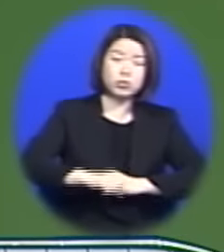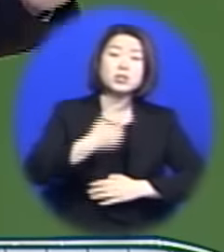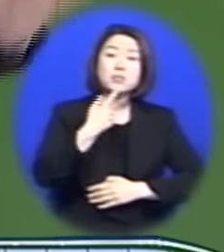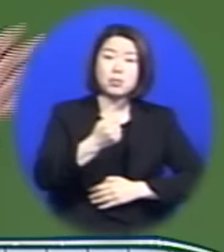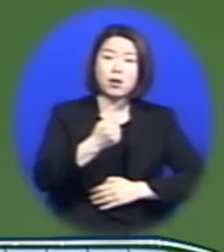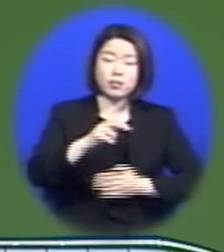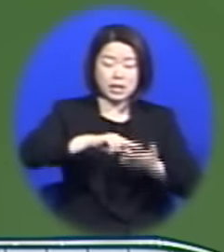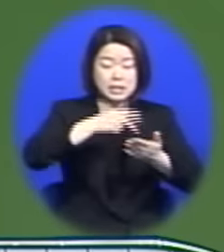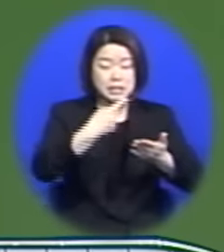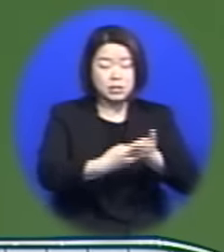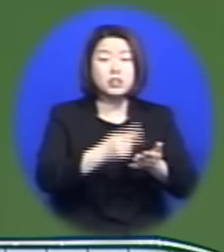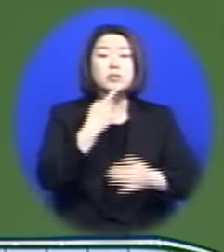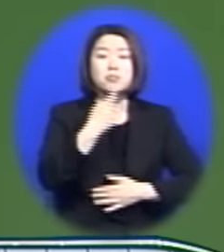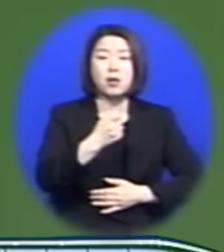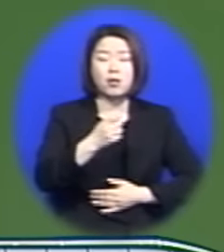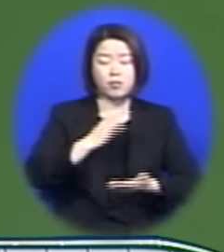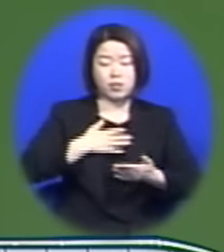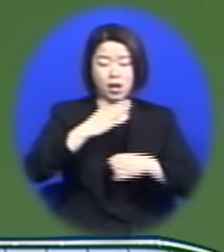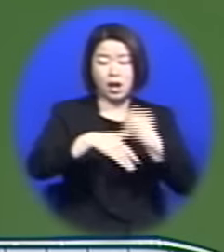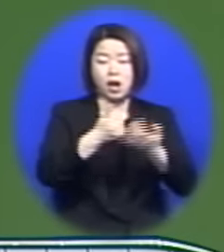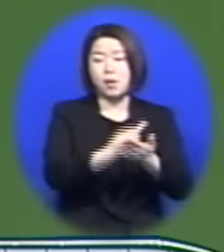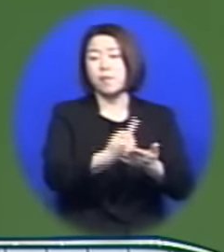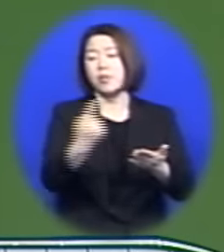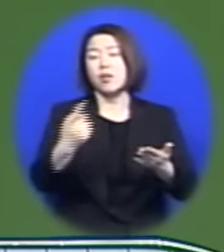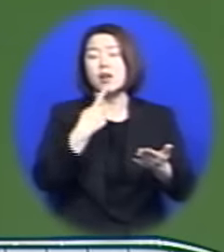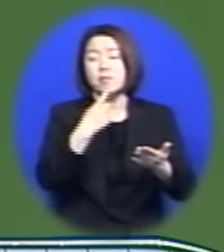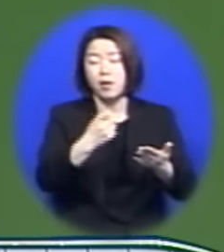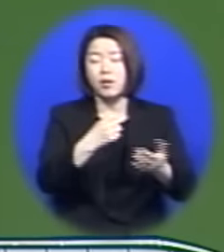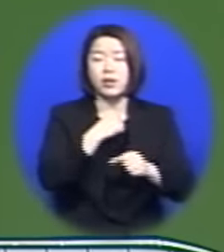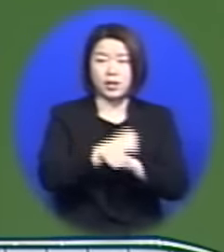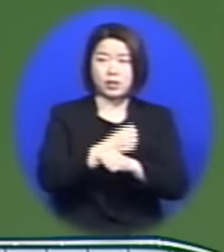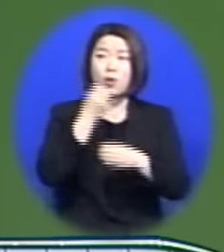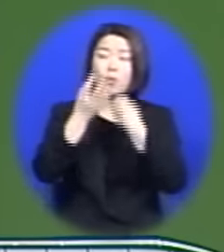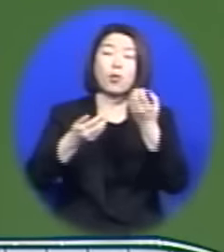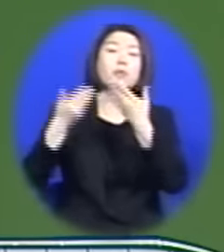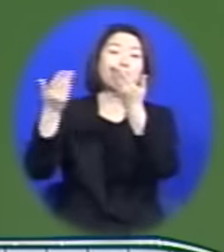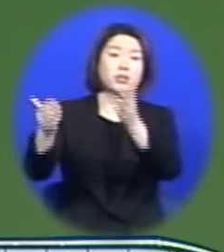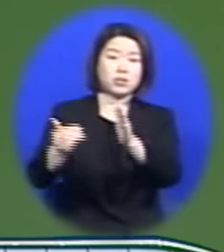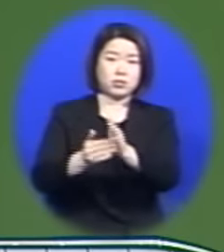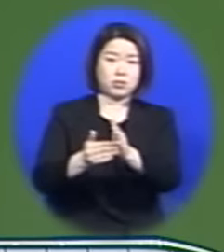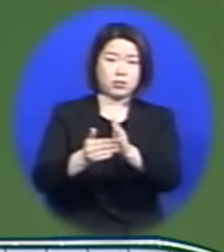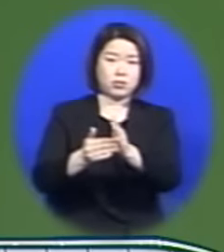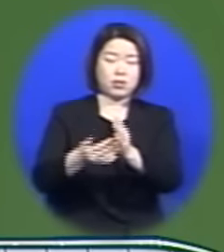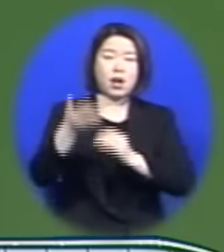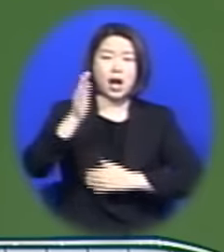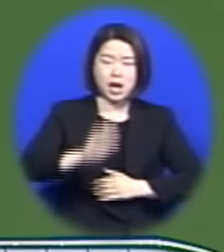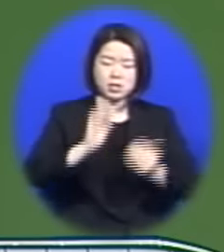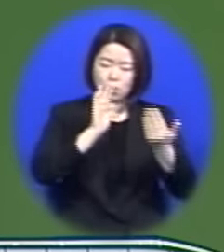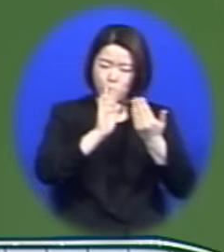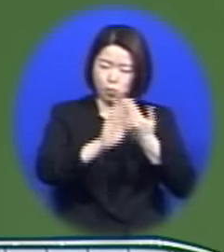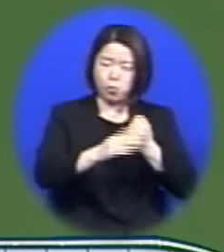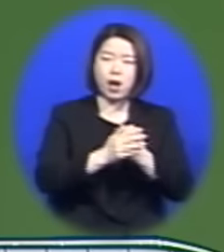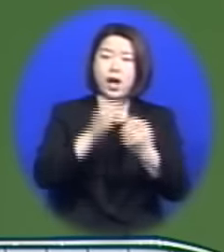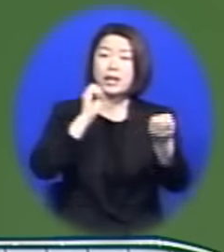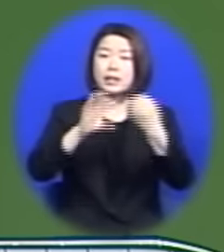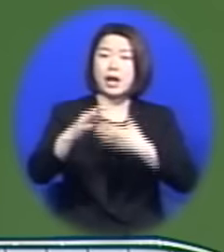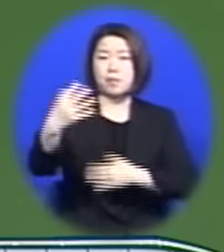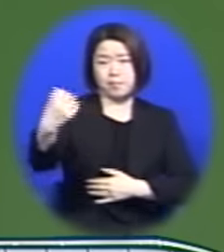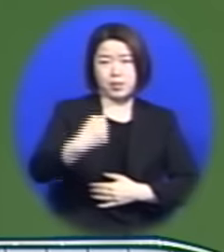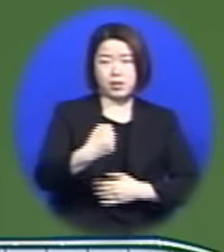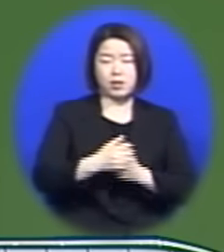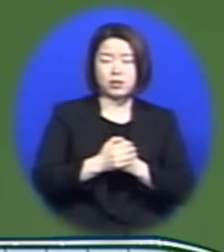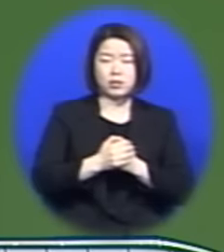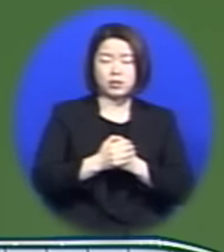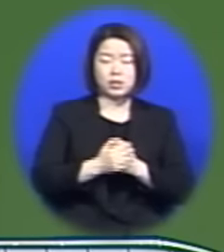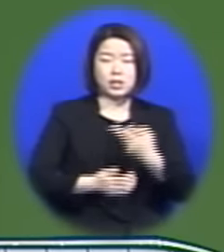나 하나님 떠날 뻔했다 그런데 그는 답을 얻었습니다 17절 말씀에서 그가